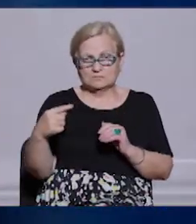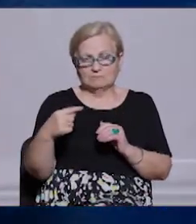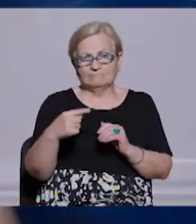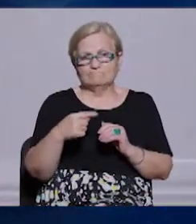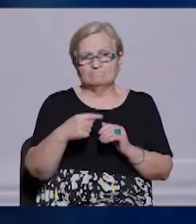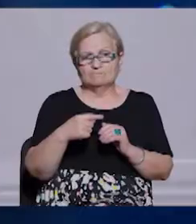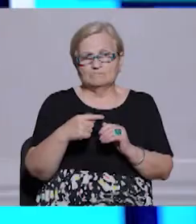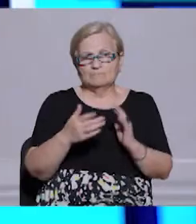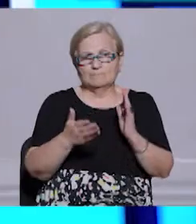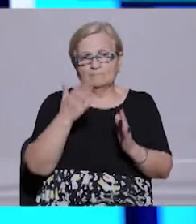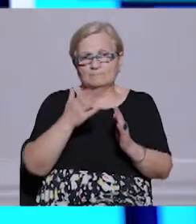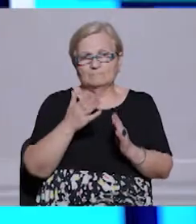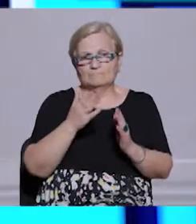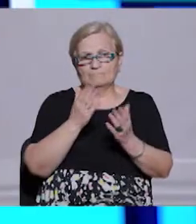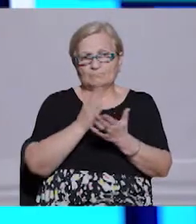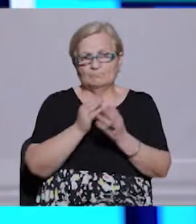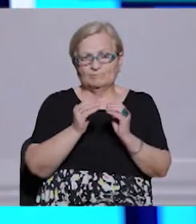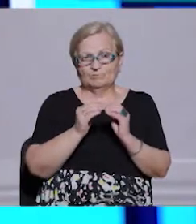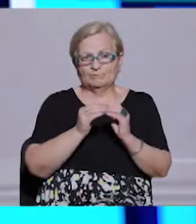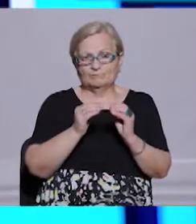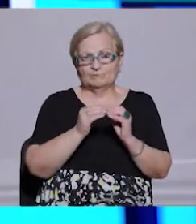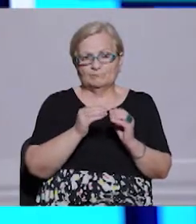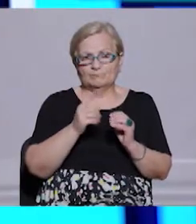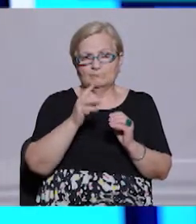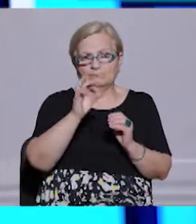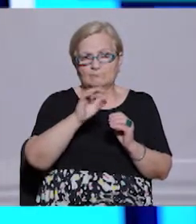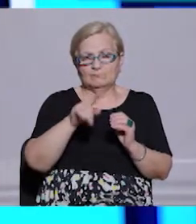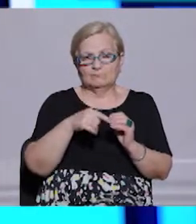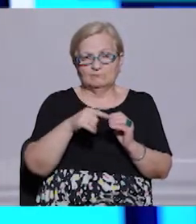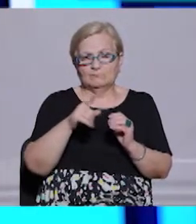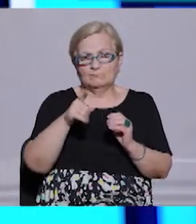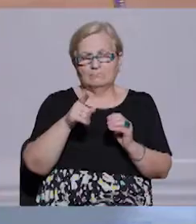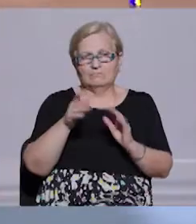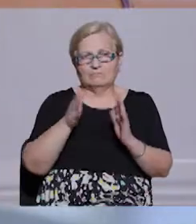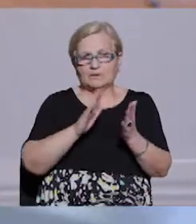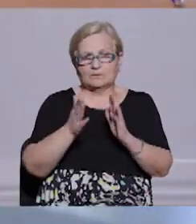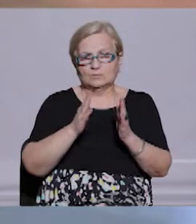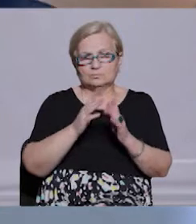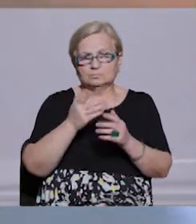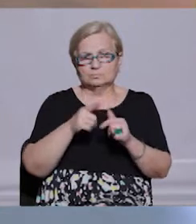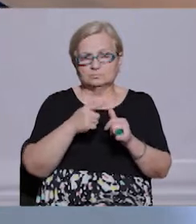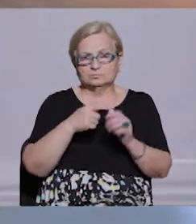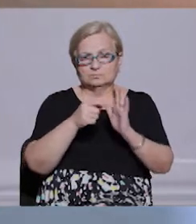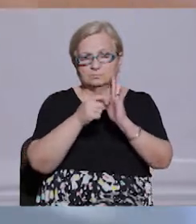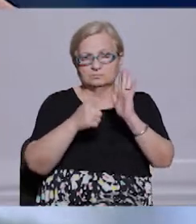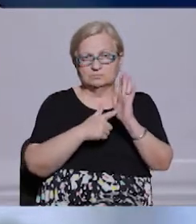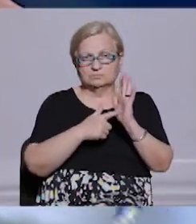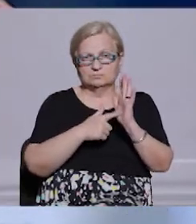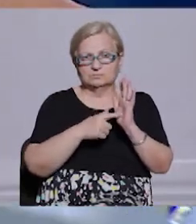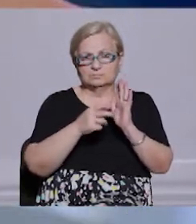ესეთი წილადის სახით. თუ გვაქვს 10 წილადი, რომელიც არის პერიოდული, შეგვიძლია რომ 17